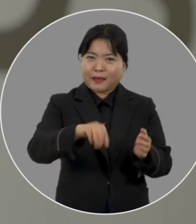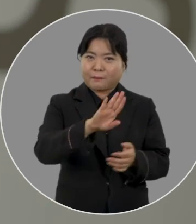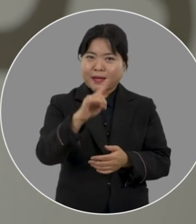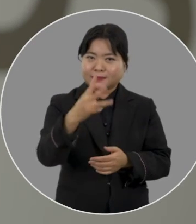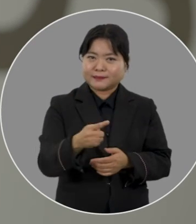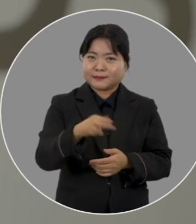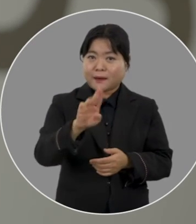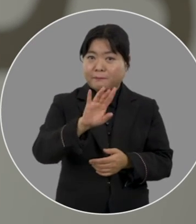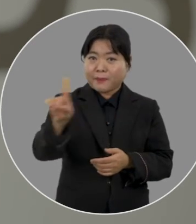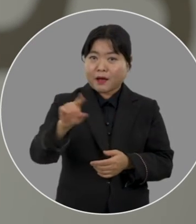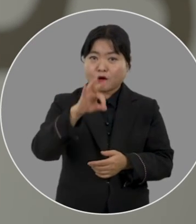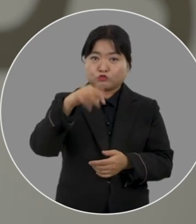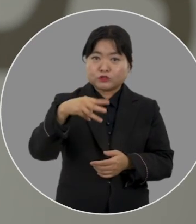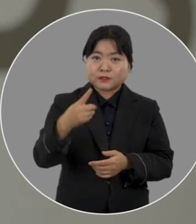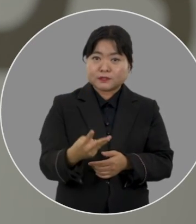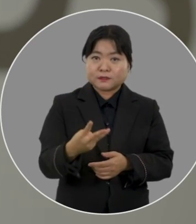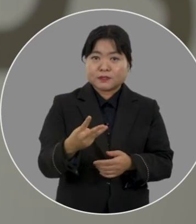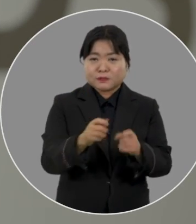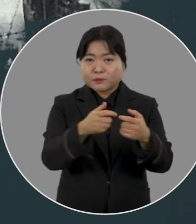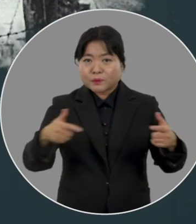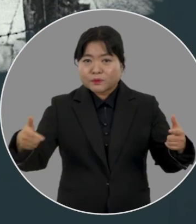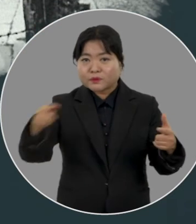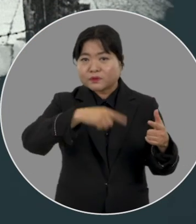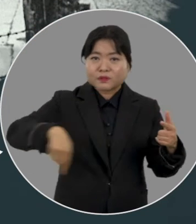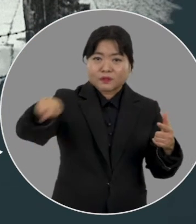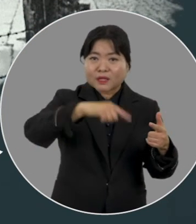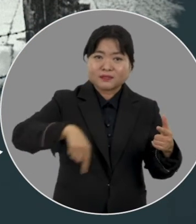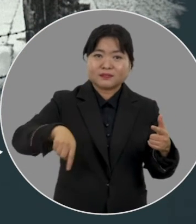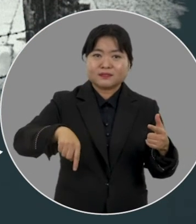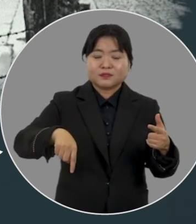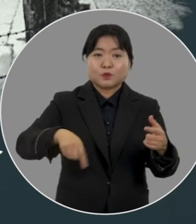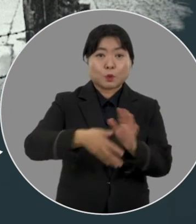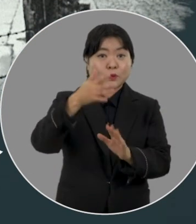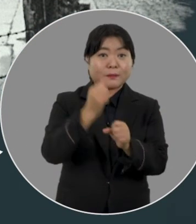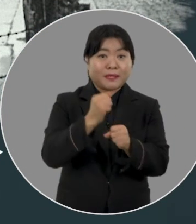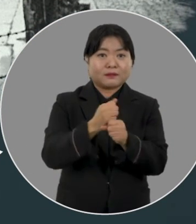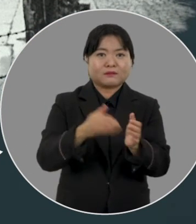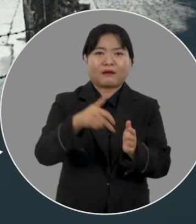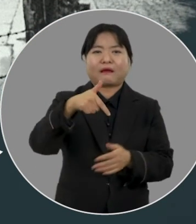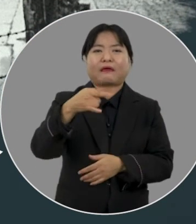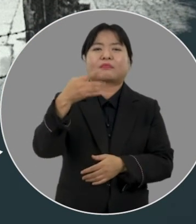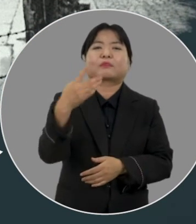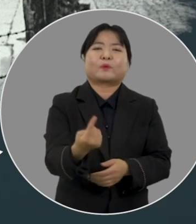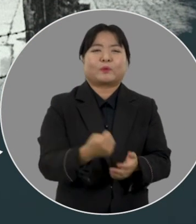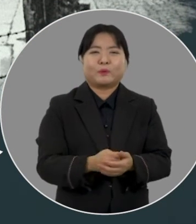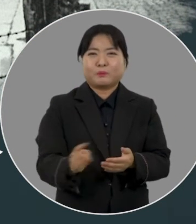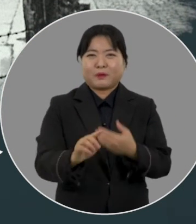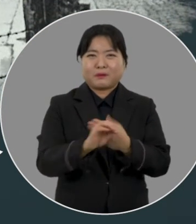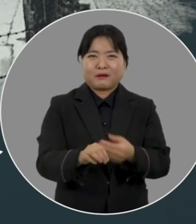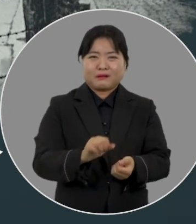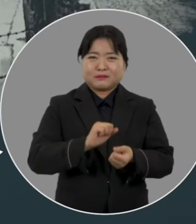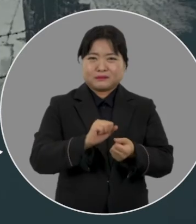바르샤바, 우지를 비롯한 여러 도시에 만들어졌던 게토죠. 그 꼴보기 싫은 존재, 전염병